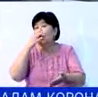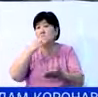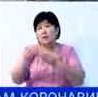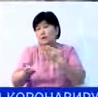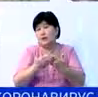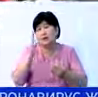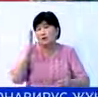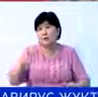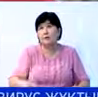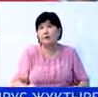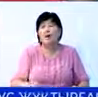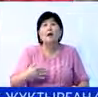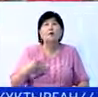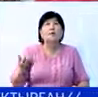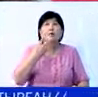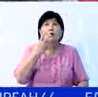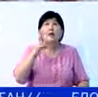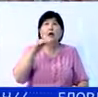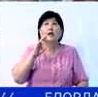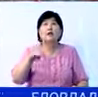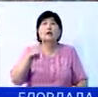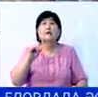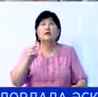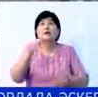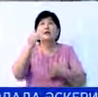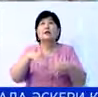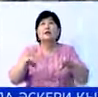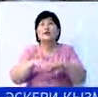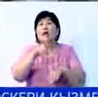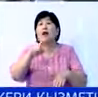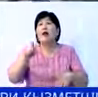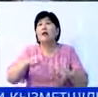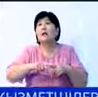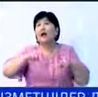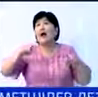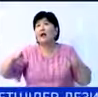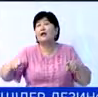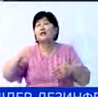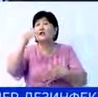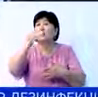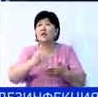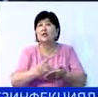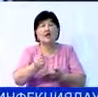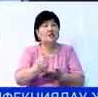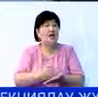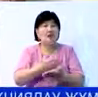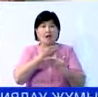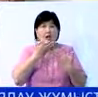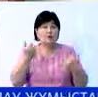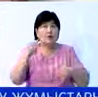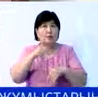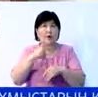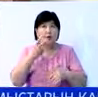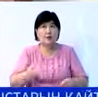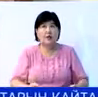көзделген. Өздеріңіз көріп тұрғандай карантин ережелеріне сай адамдардың ара қашықтық ережелері де сақталмағанын байқауға болады. Ара